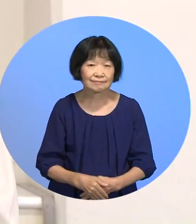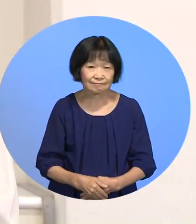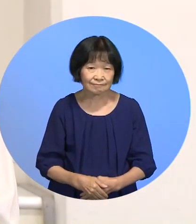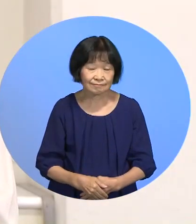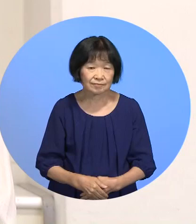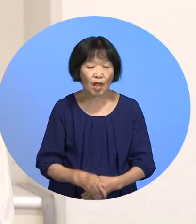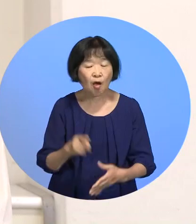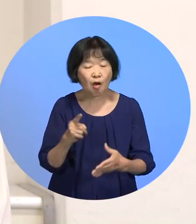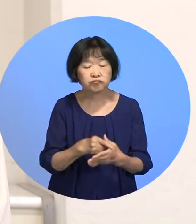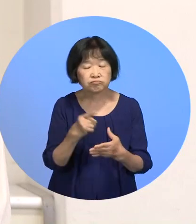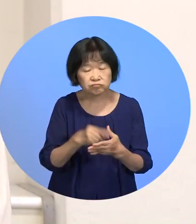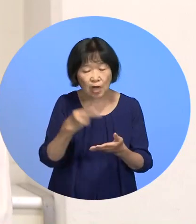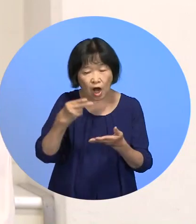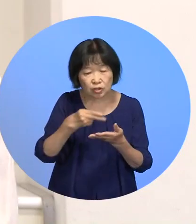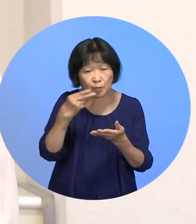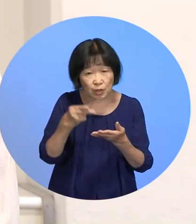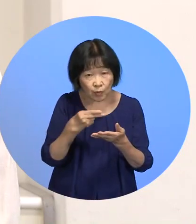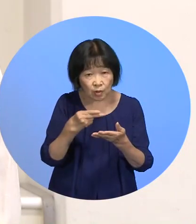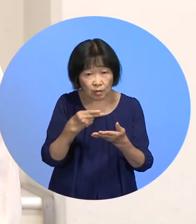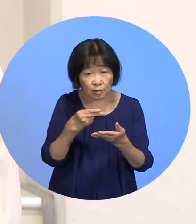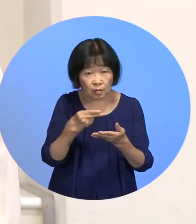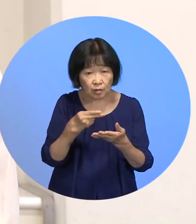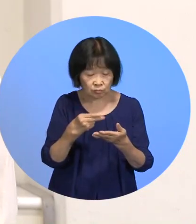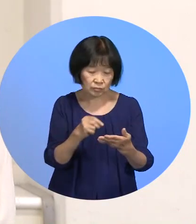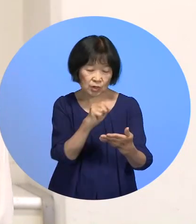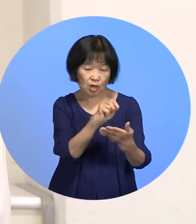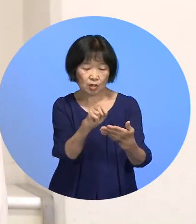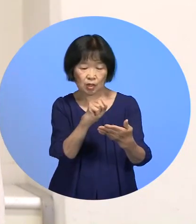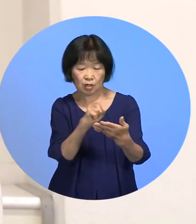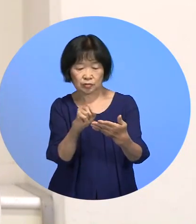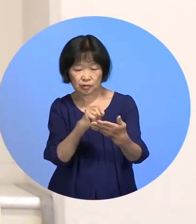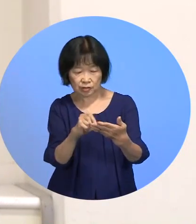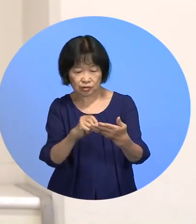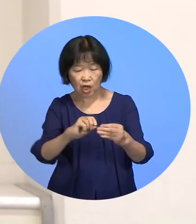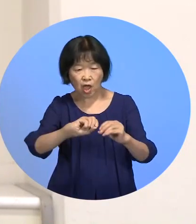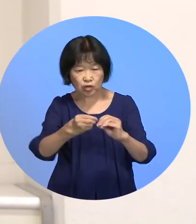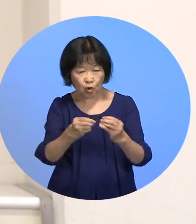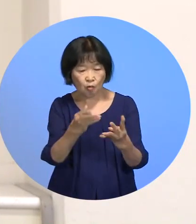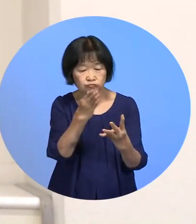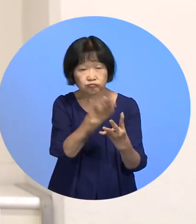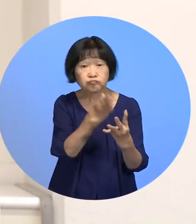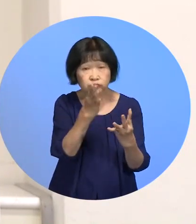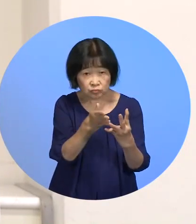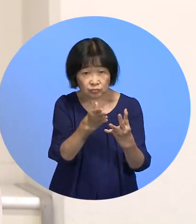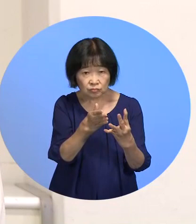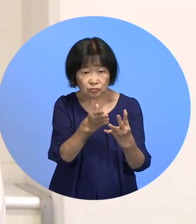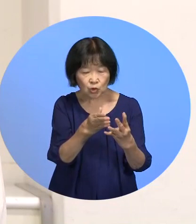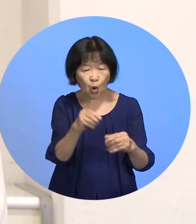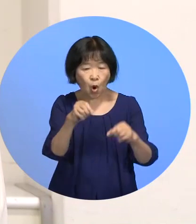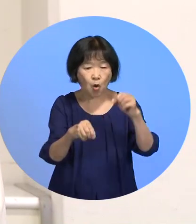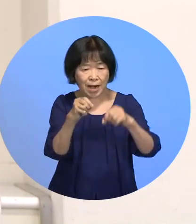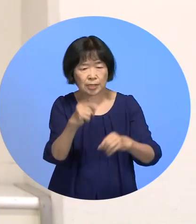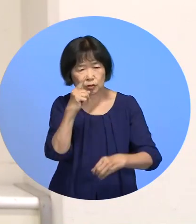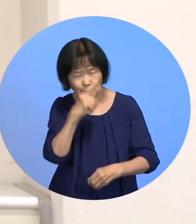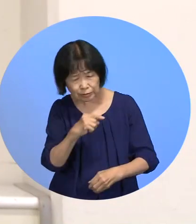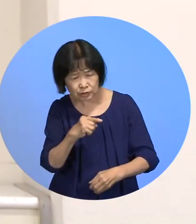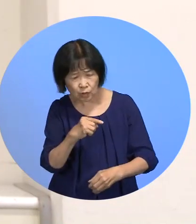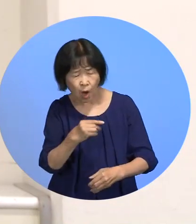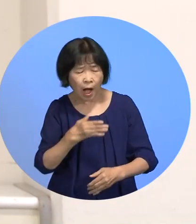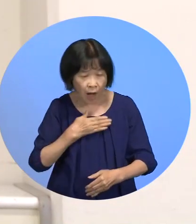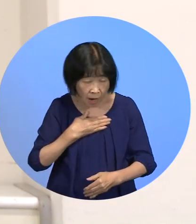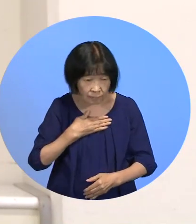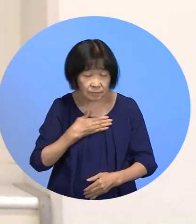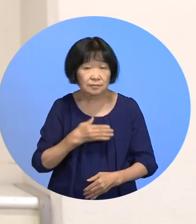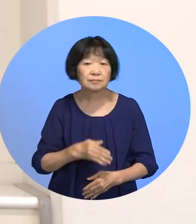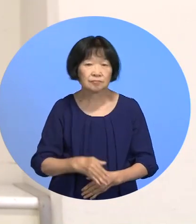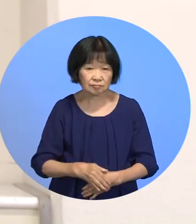何気なく食べているものもこうやって書き出して色分けしてみるとバランスの悪さが一目瞭然です。